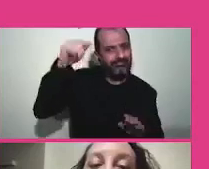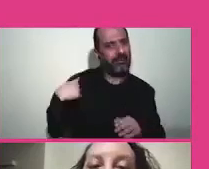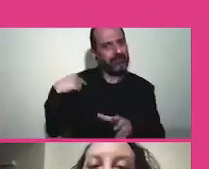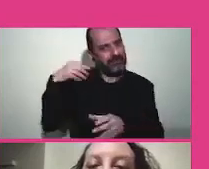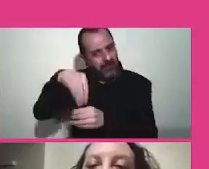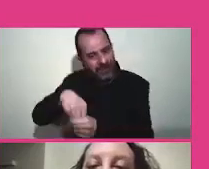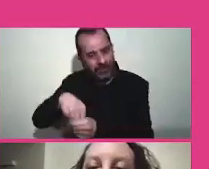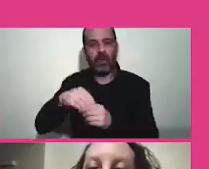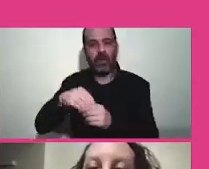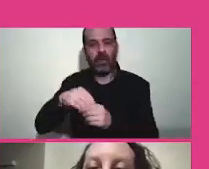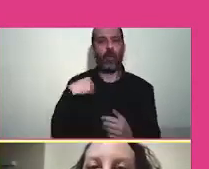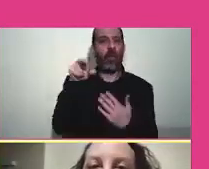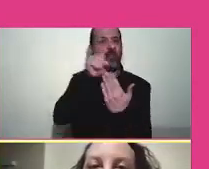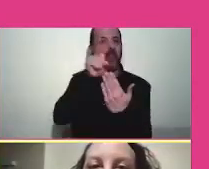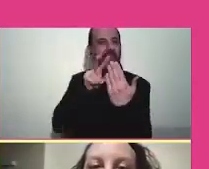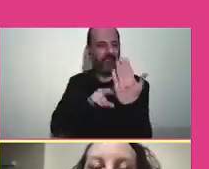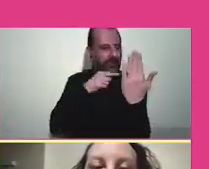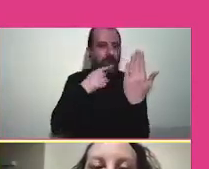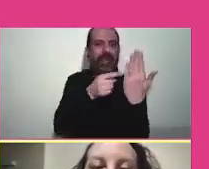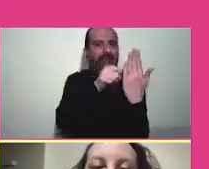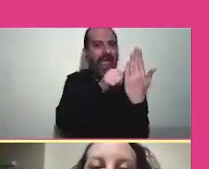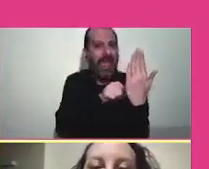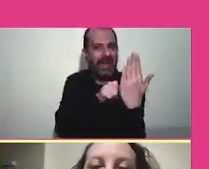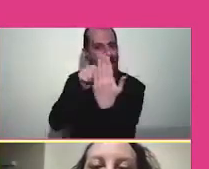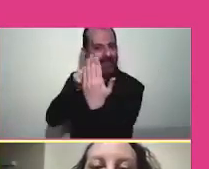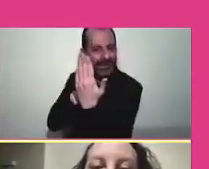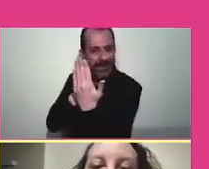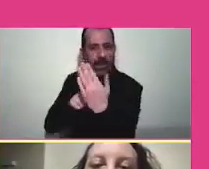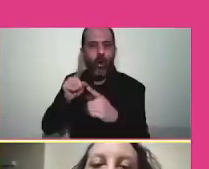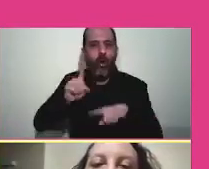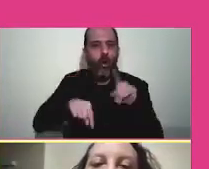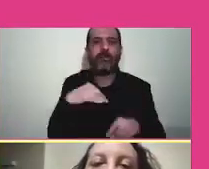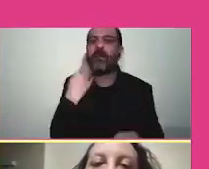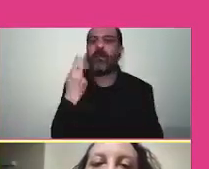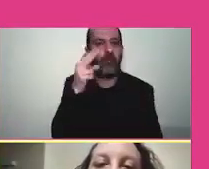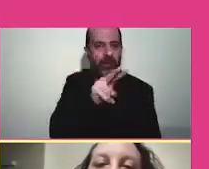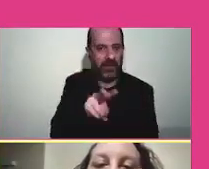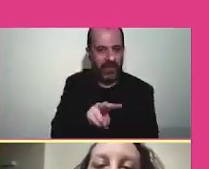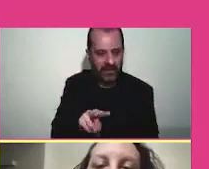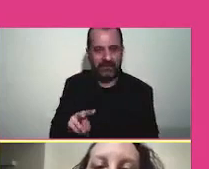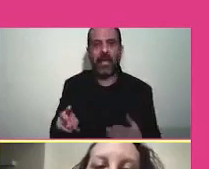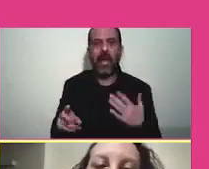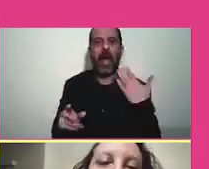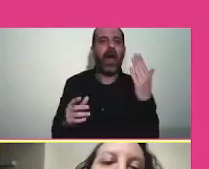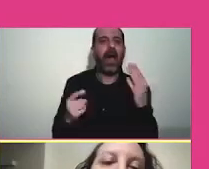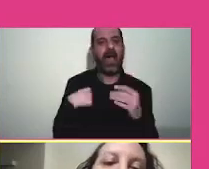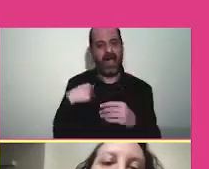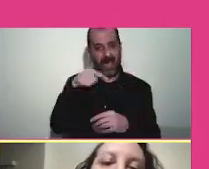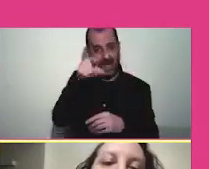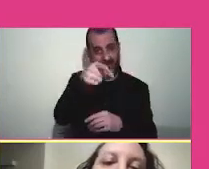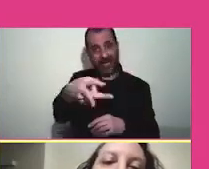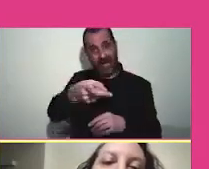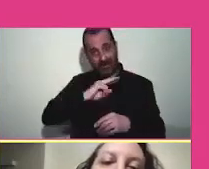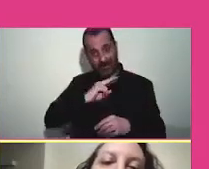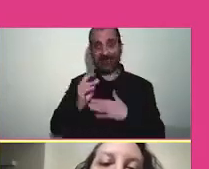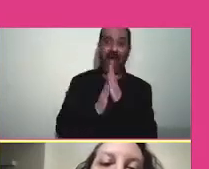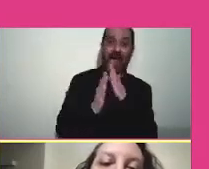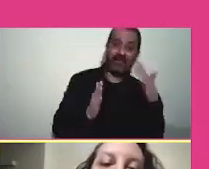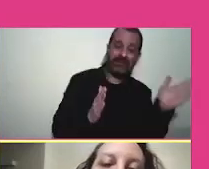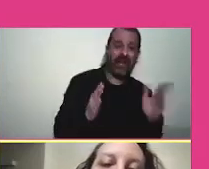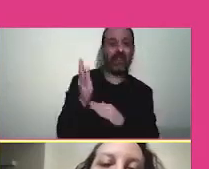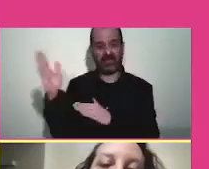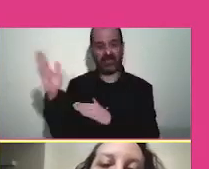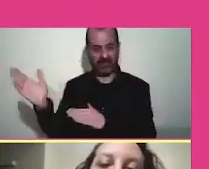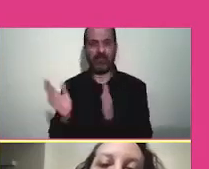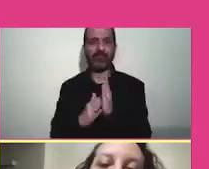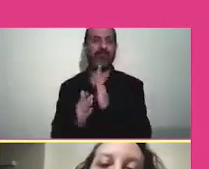θα διαβάζω τις καρτούλες για όσους δεν μπορούν να διαβάσουν και θα μου λέτε δεξιά ή αριστερά. Ωραία. Έχουμε λοιπόν